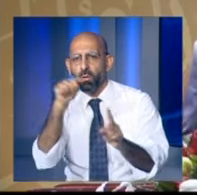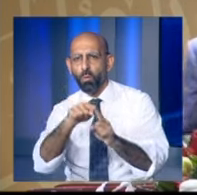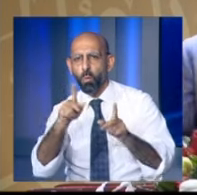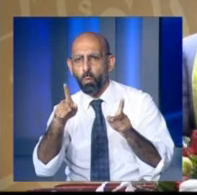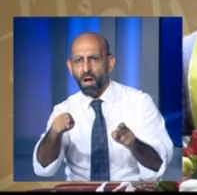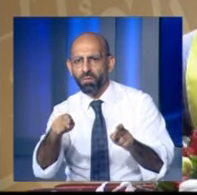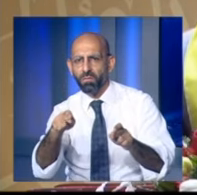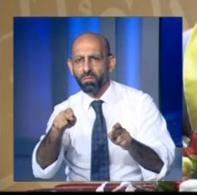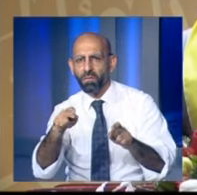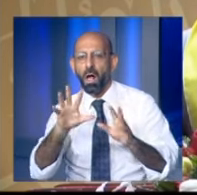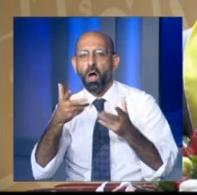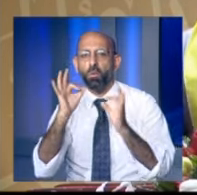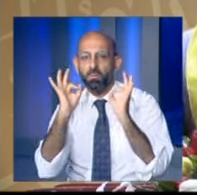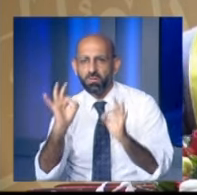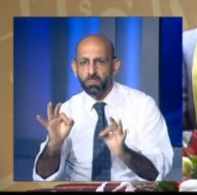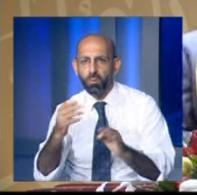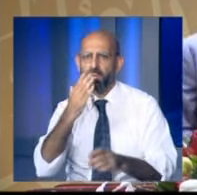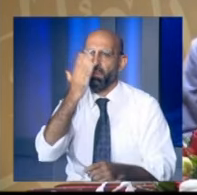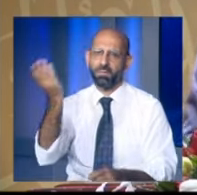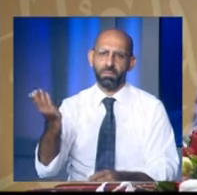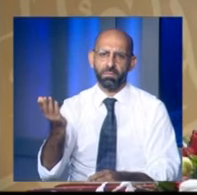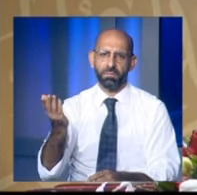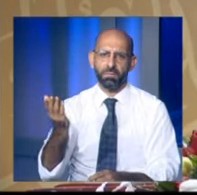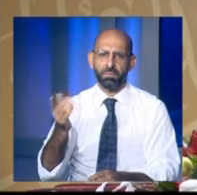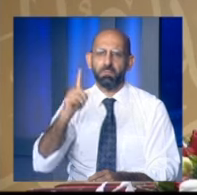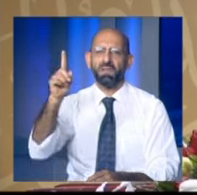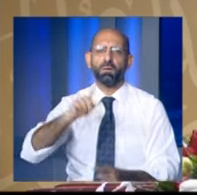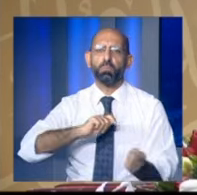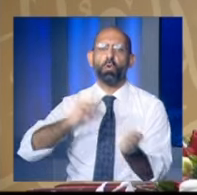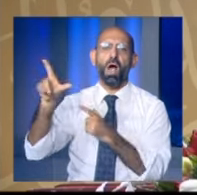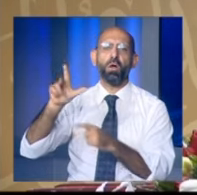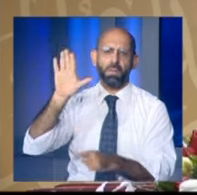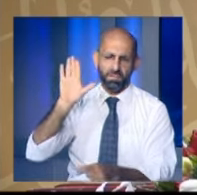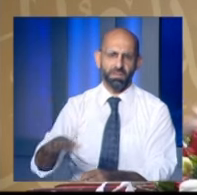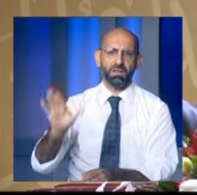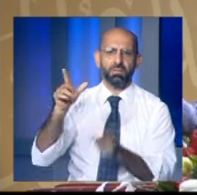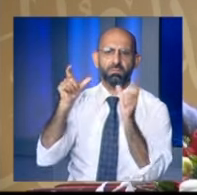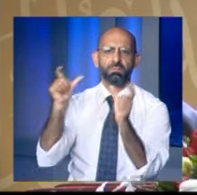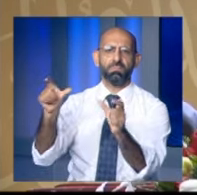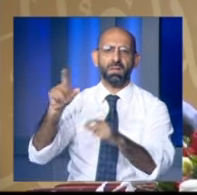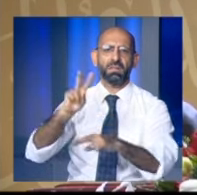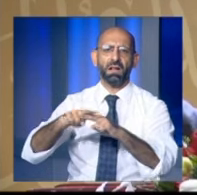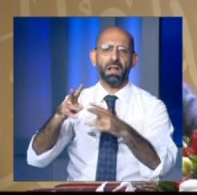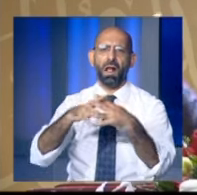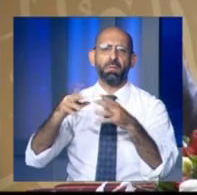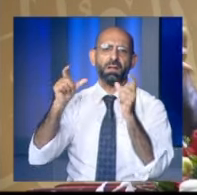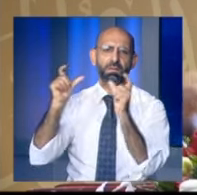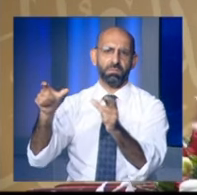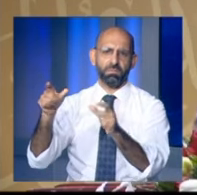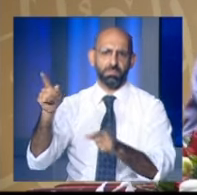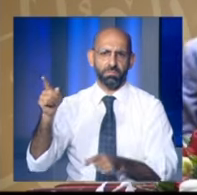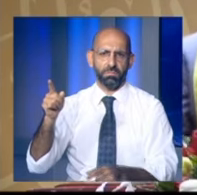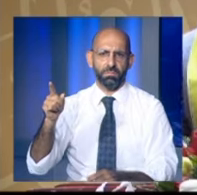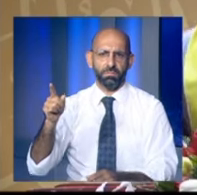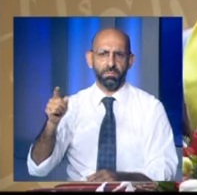تريد أن تقول أن المسؤول عن عدم الوصول إلى إيقاف إطلاق النار هم المقاومون لتبرئة العدو.